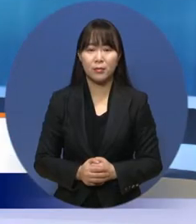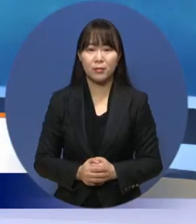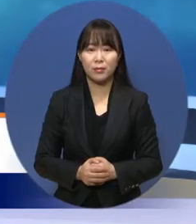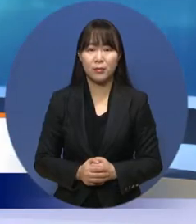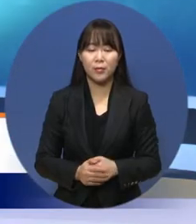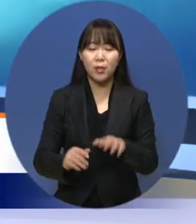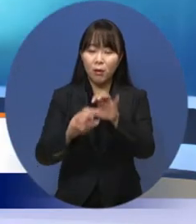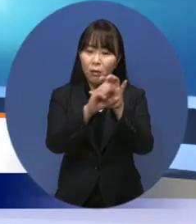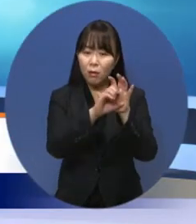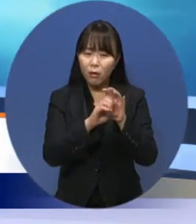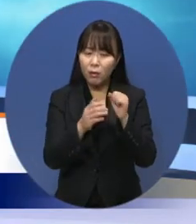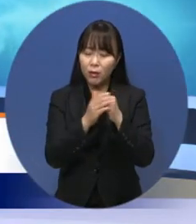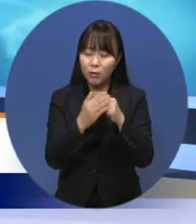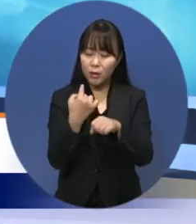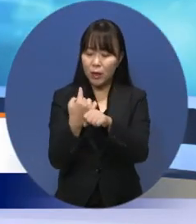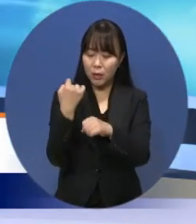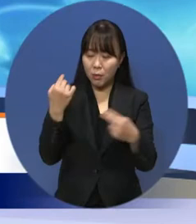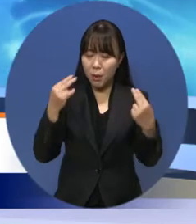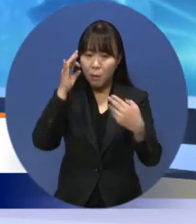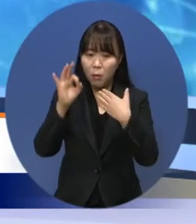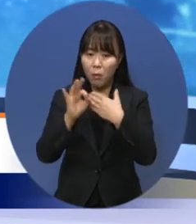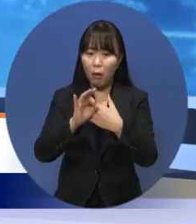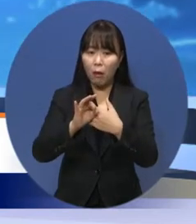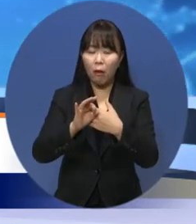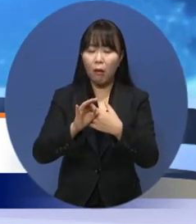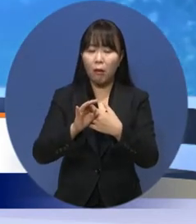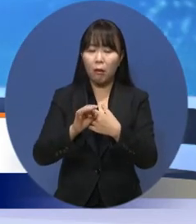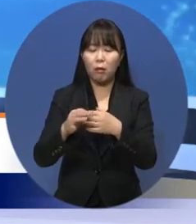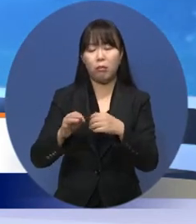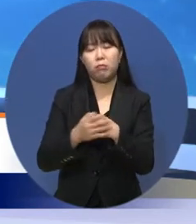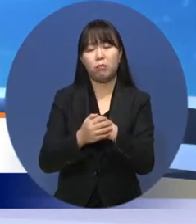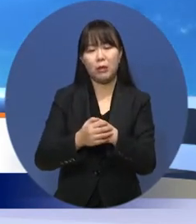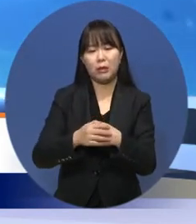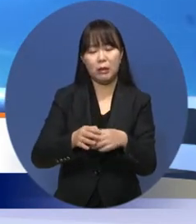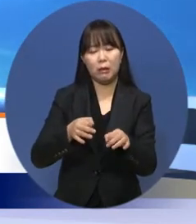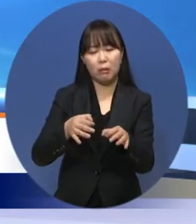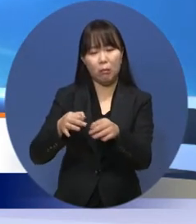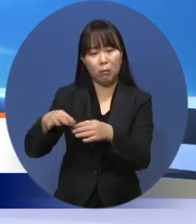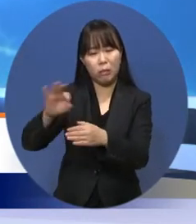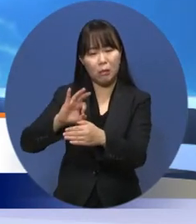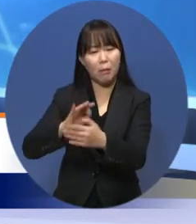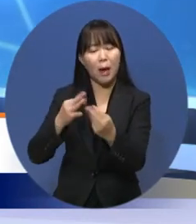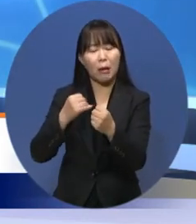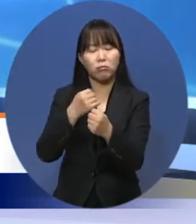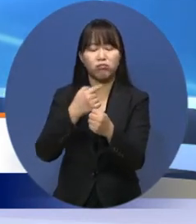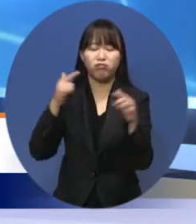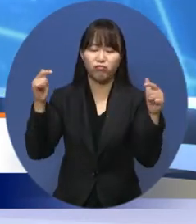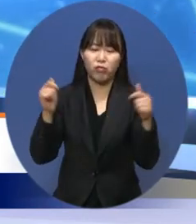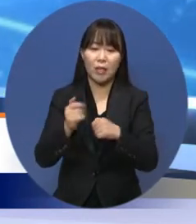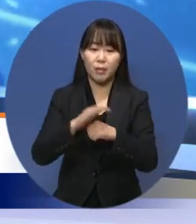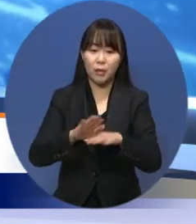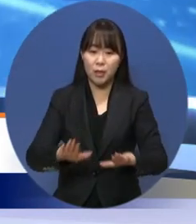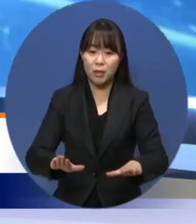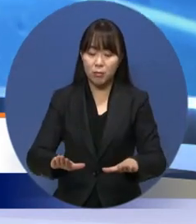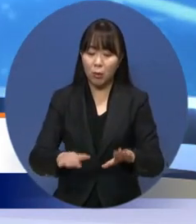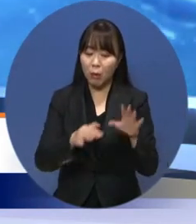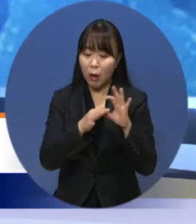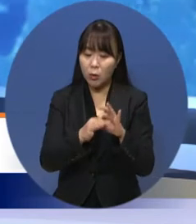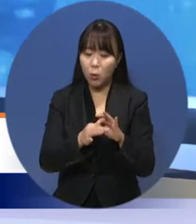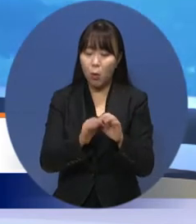코론 알고 로 인해 작년에 비해 기부가 많이 줄어들었다고 하지만 꾸준히 따뜻한 마음을 이어 오는 분들도